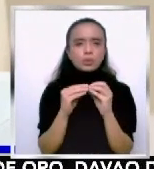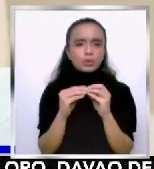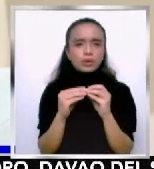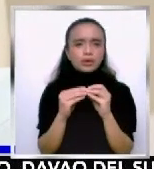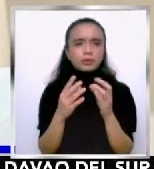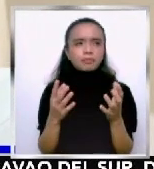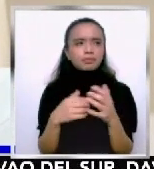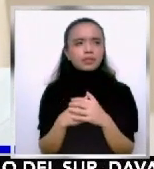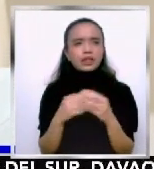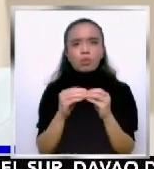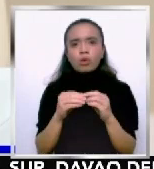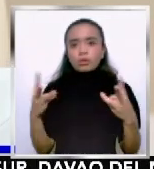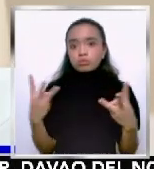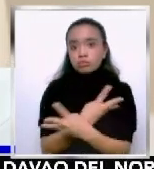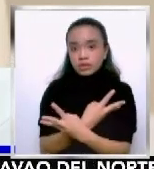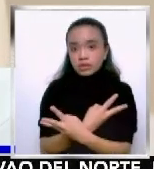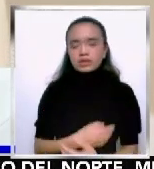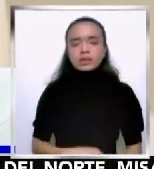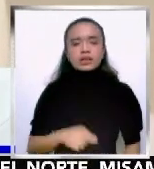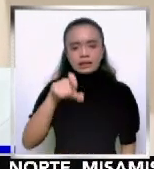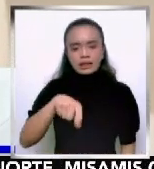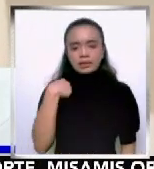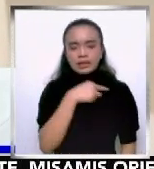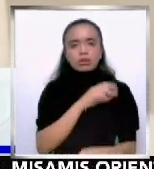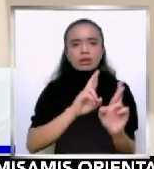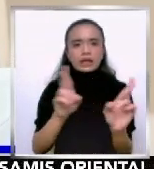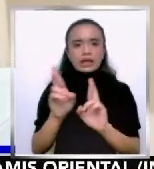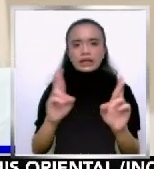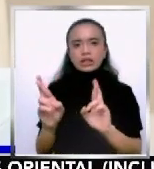more severe, we should be ready to recalibrate